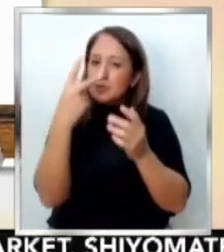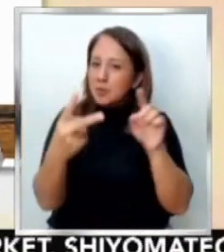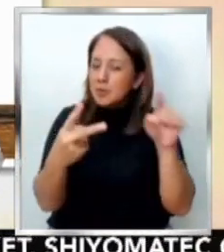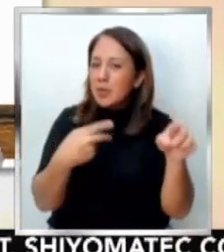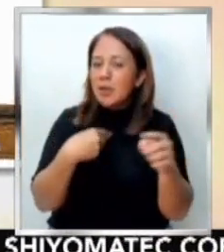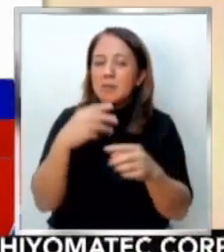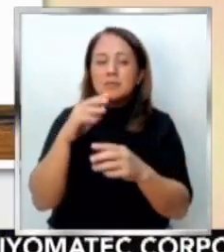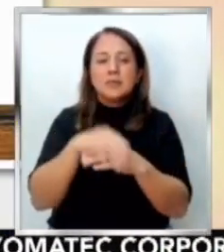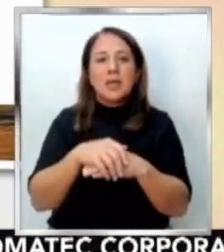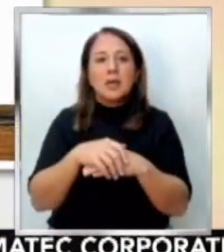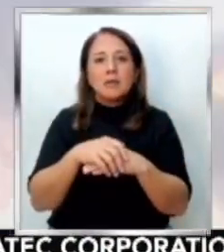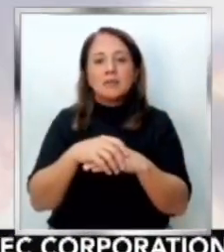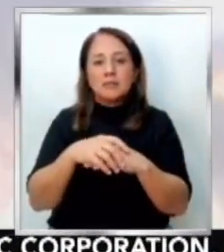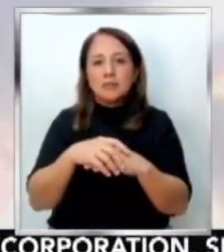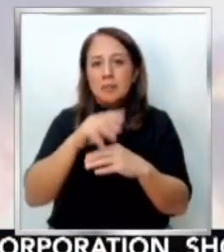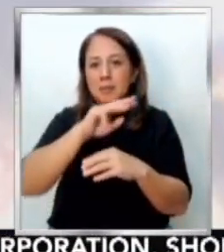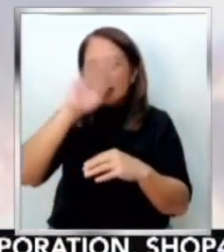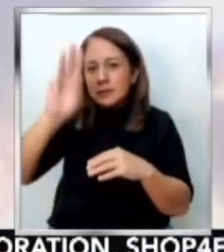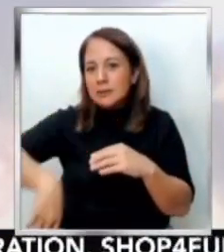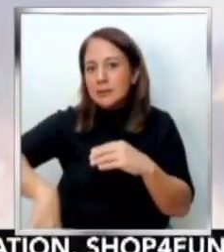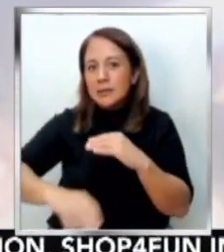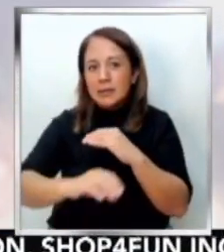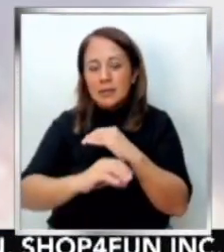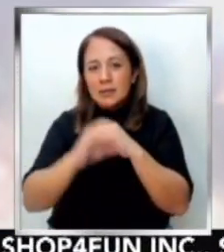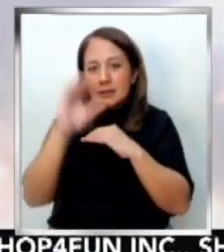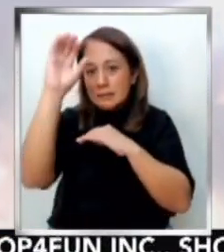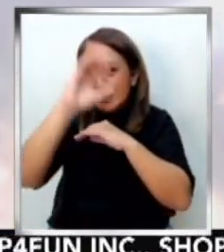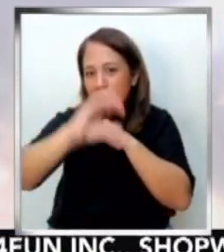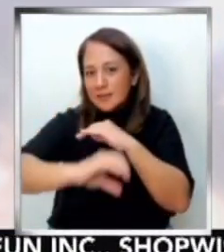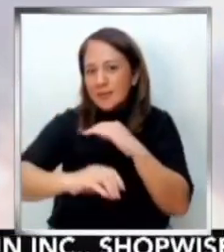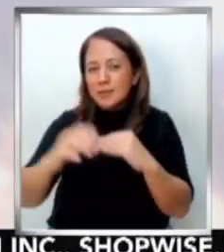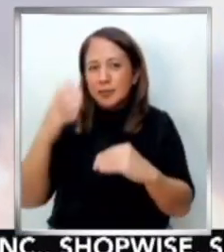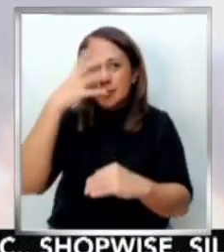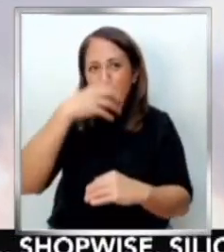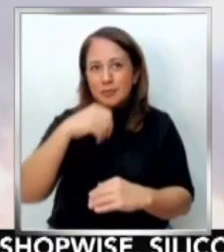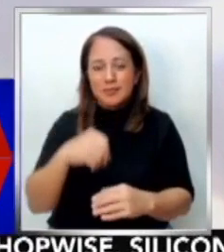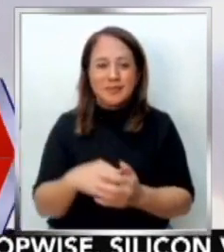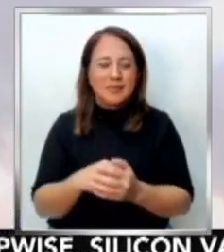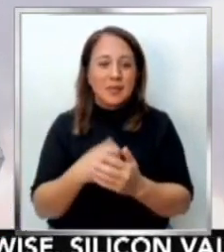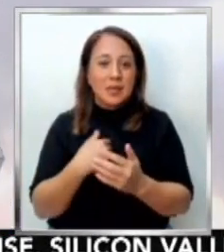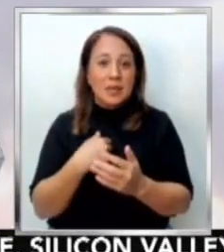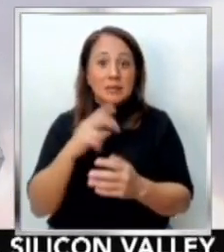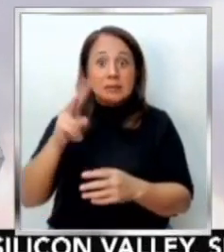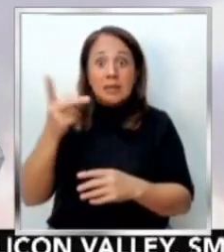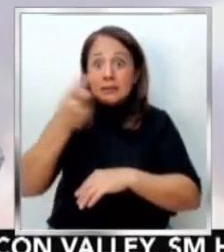heart, we got the soul." Ngayong gabi ang second day ng kanilang Be the Sun Manila